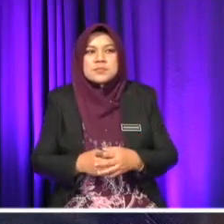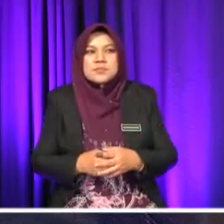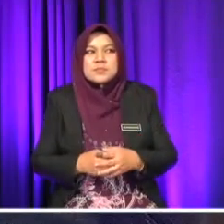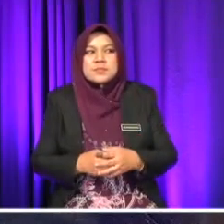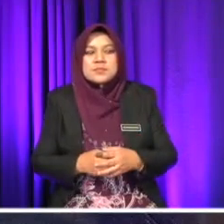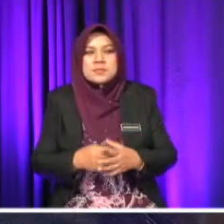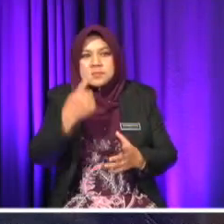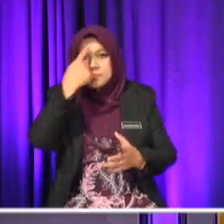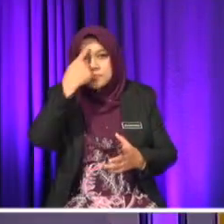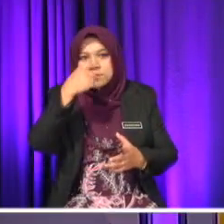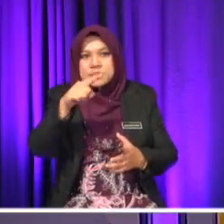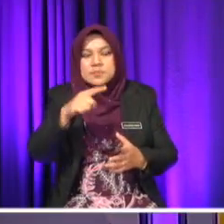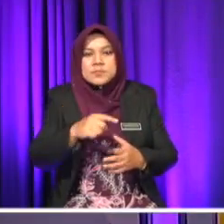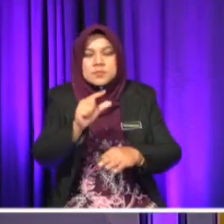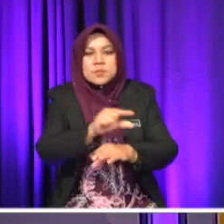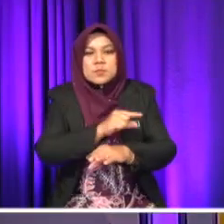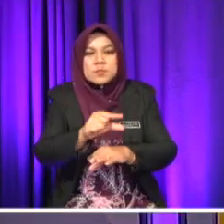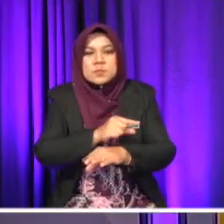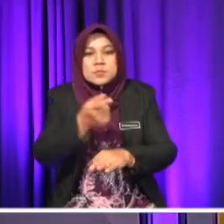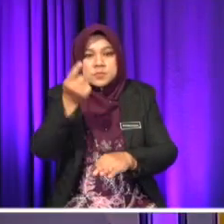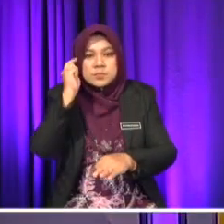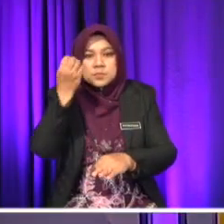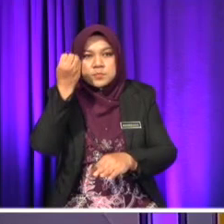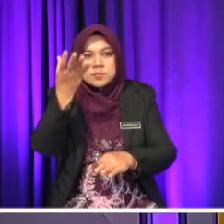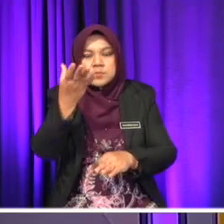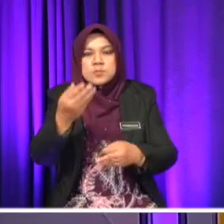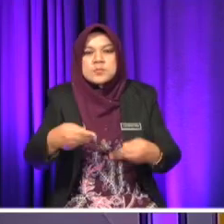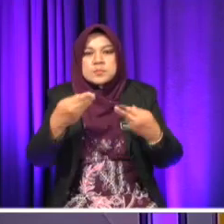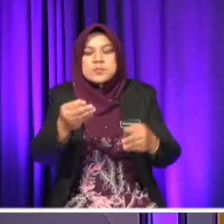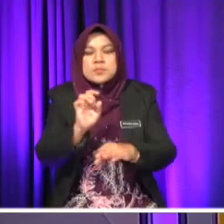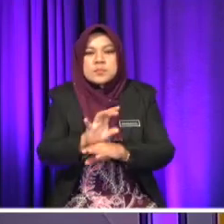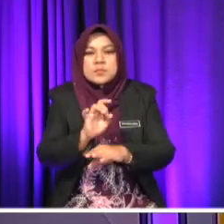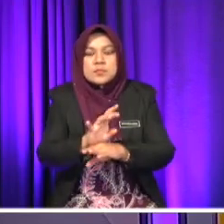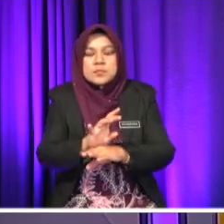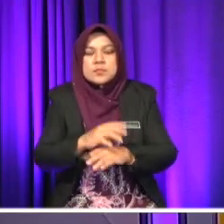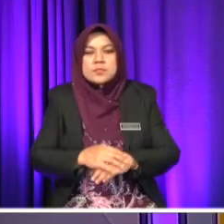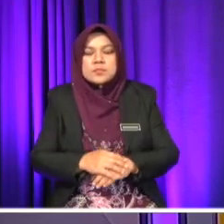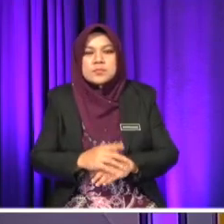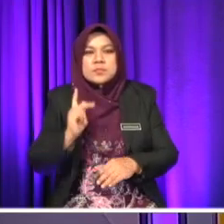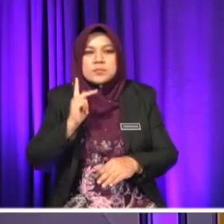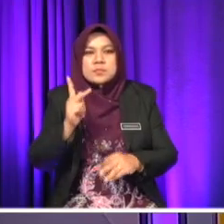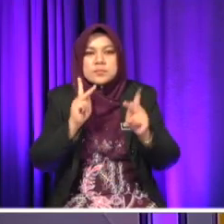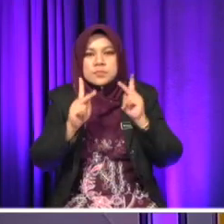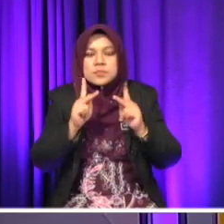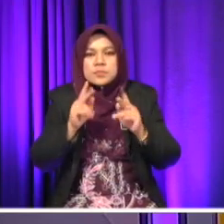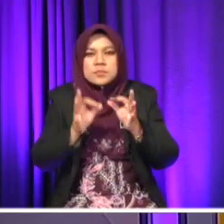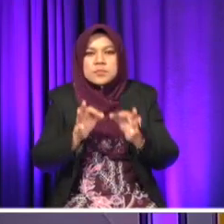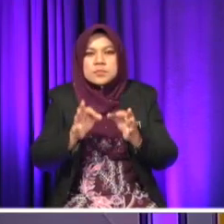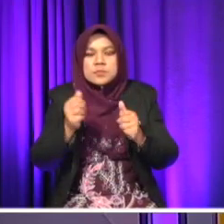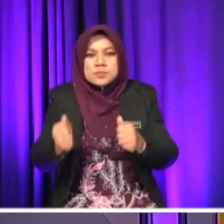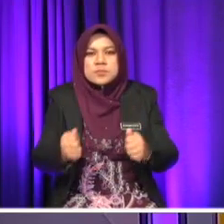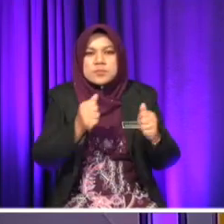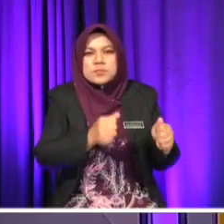untuk gurindam seperti yang disebut tadi dia memberi nasehat makai sini Jika peraturan